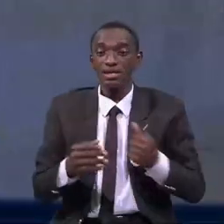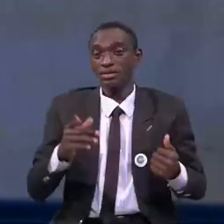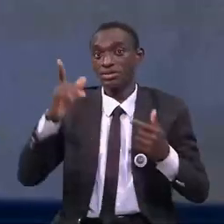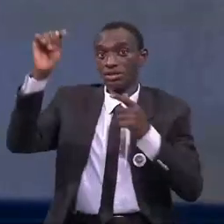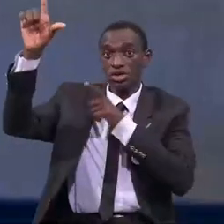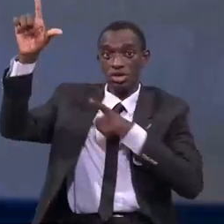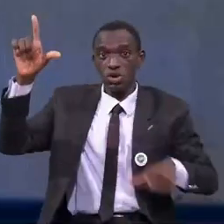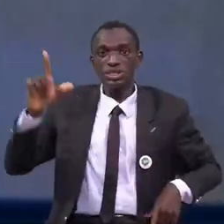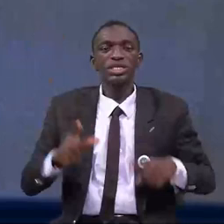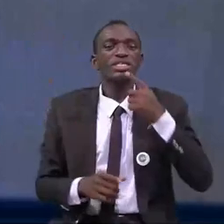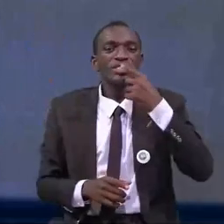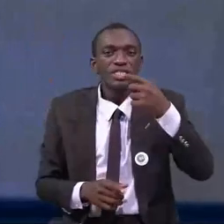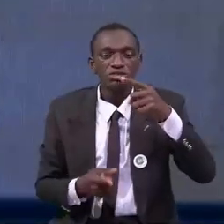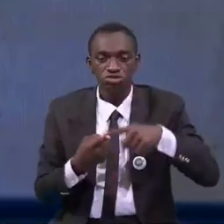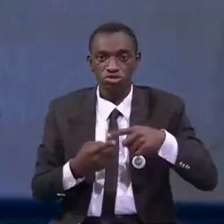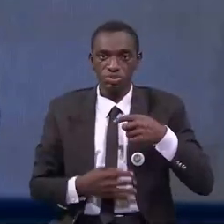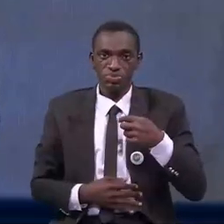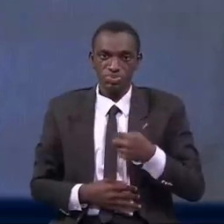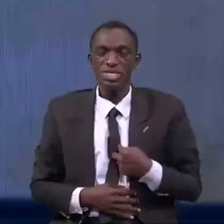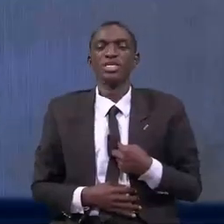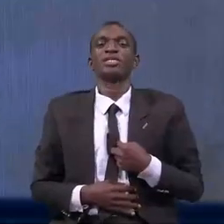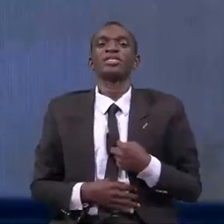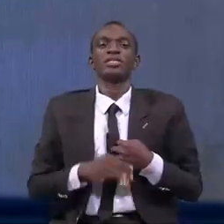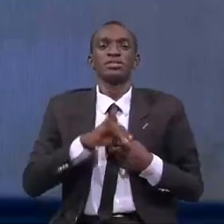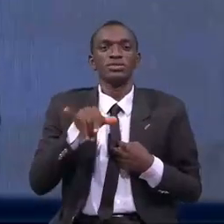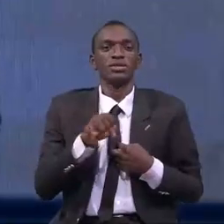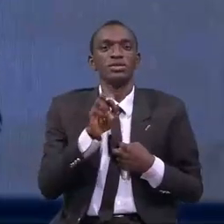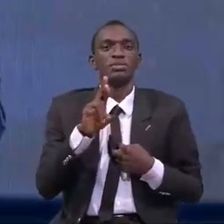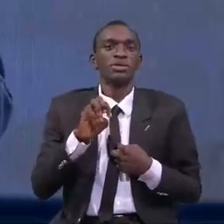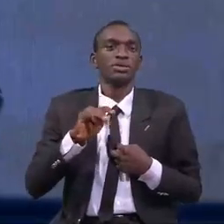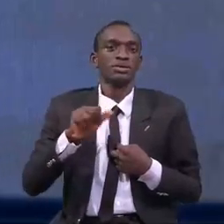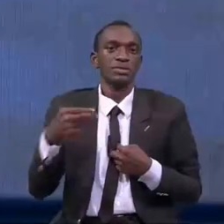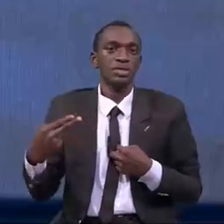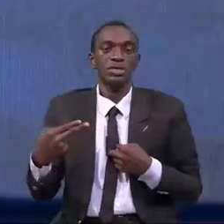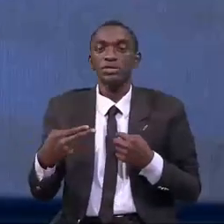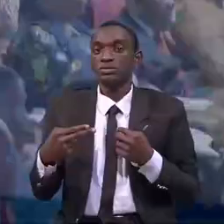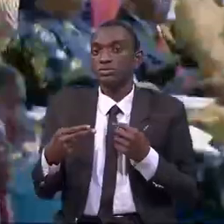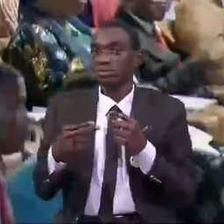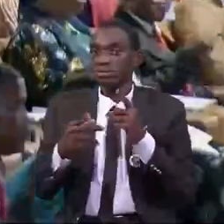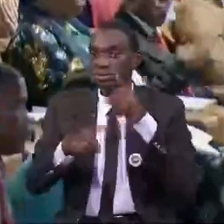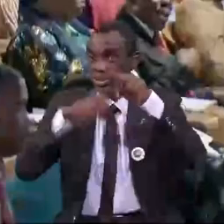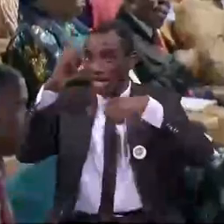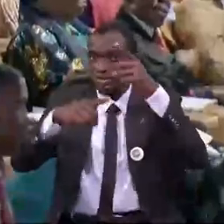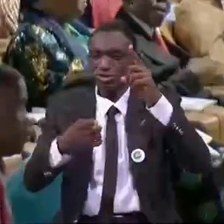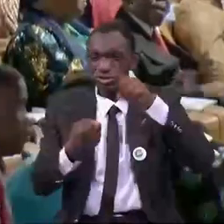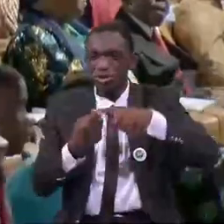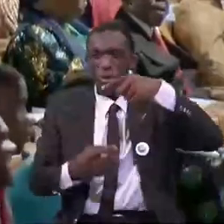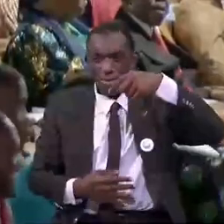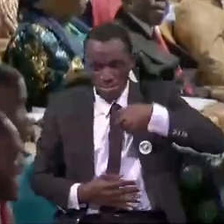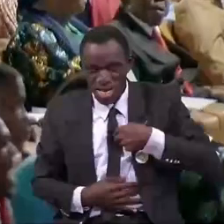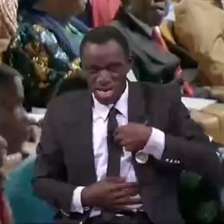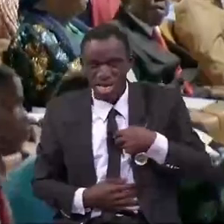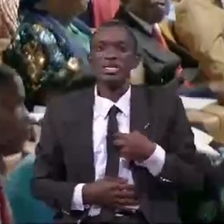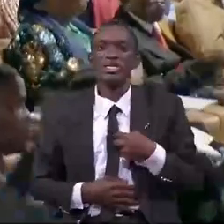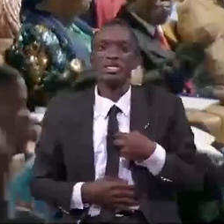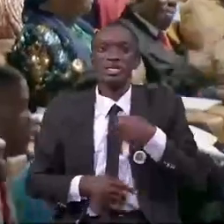jésus-chist et l'éternel me dit il me dit il me dit il